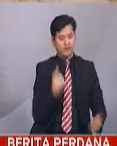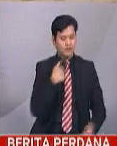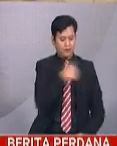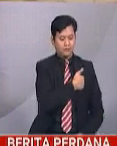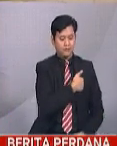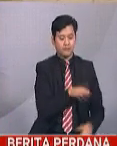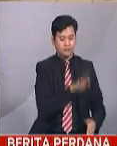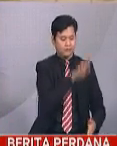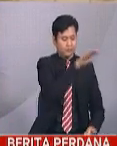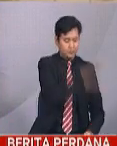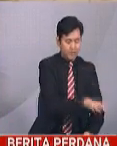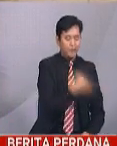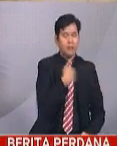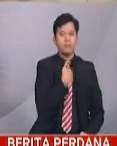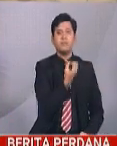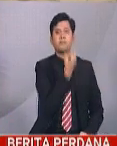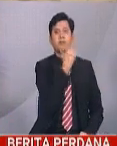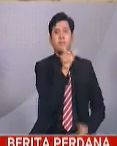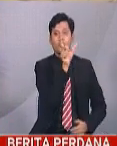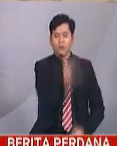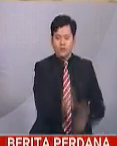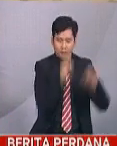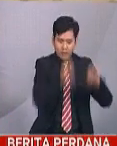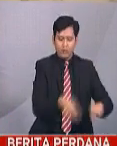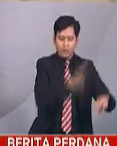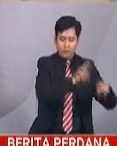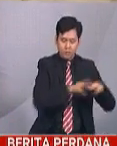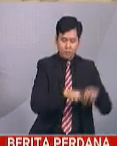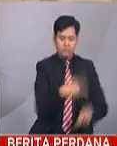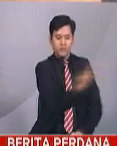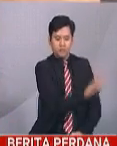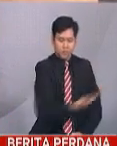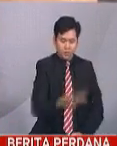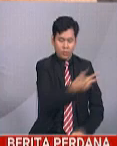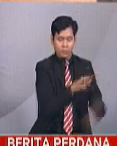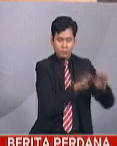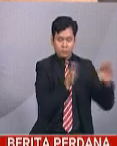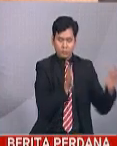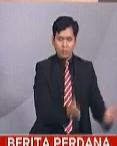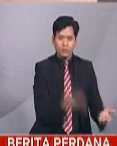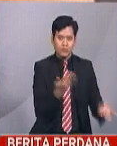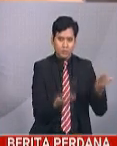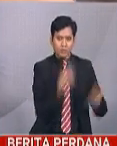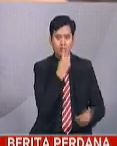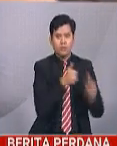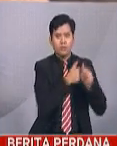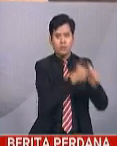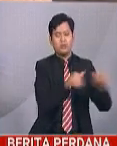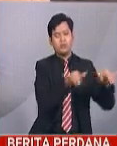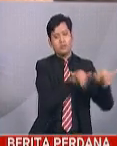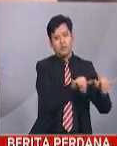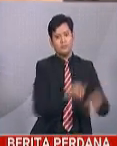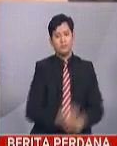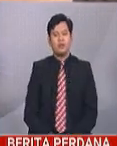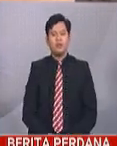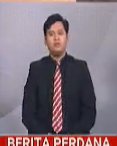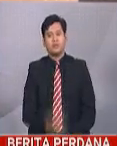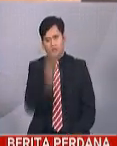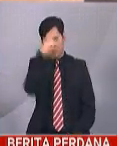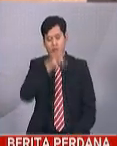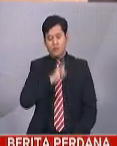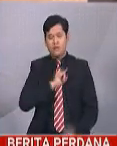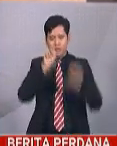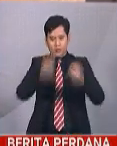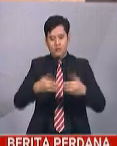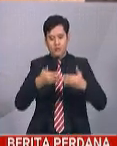meja tu. Setakat ni tu ialah yang arahan dia. Bagi saya, apa ni, boleh buka balik semula tu adalah satu benda yang bagus